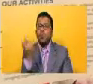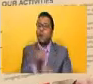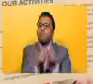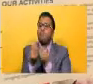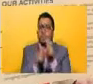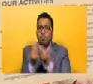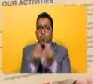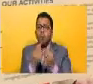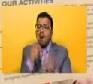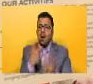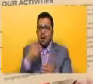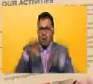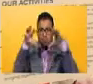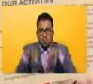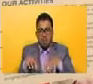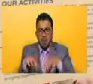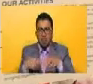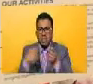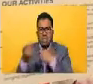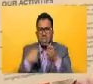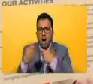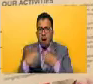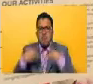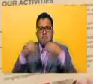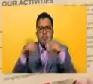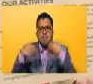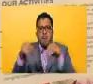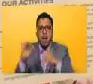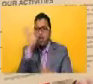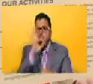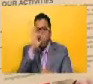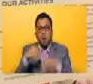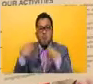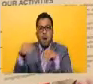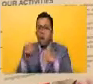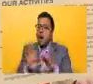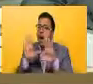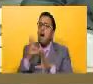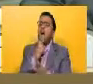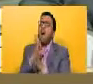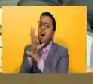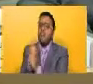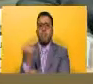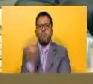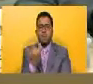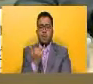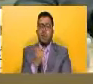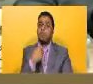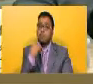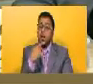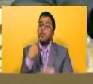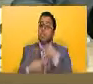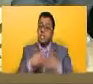لمحاولة القضاء على هذه التجارة غير المشروعة والحفاظ على ما تبقى من تراثنا إن شاء الله. هذا